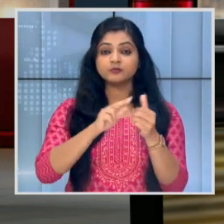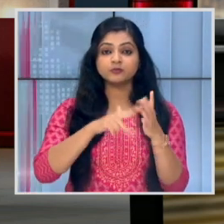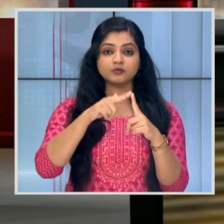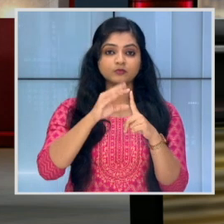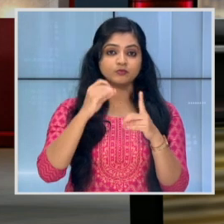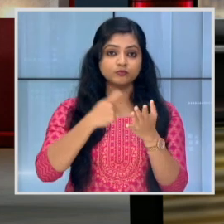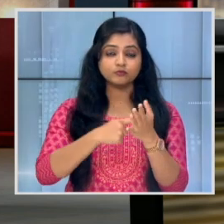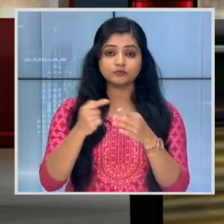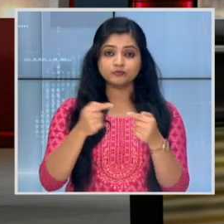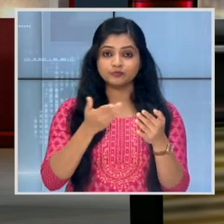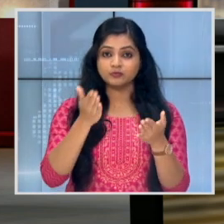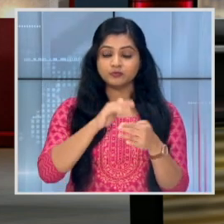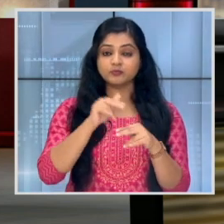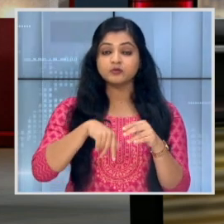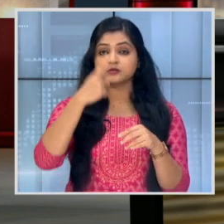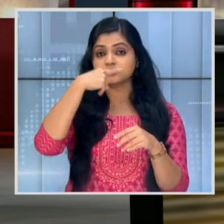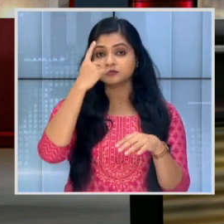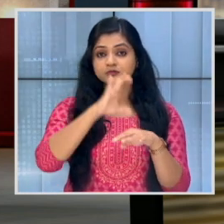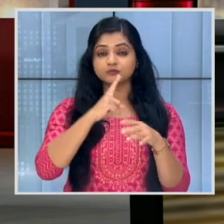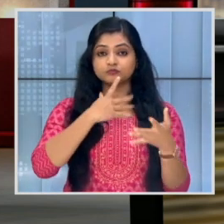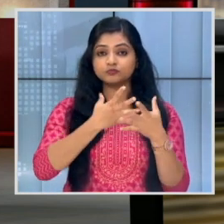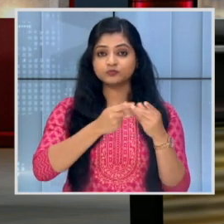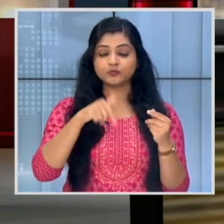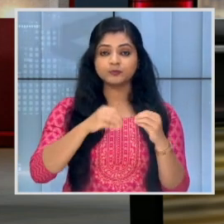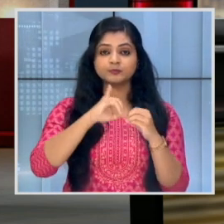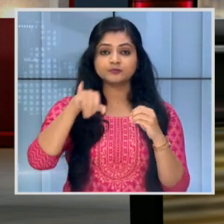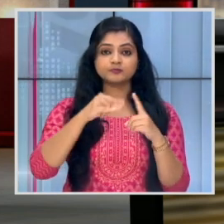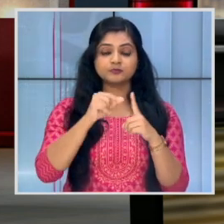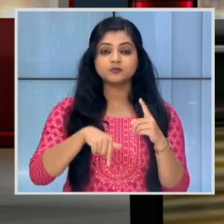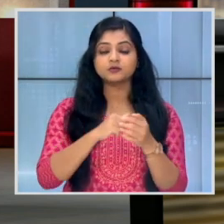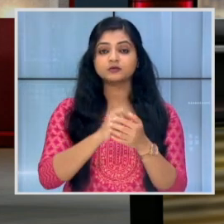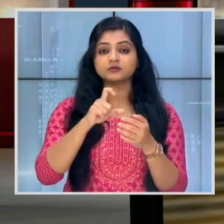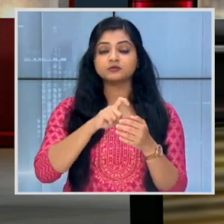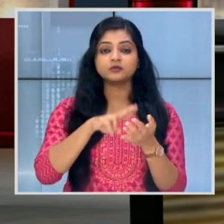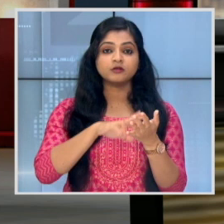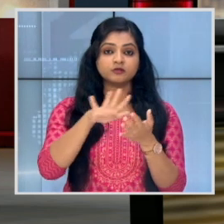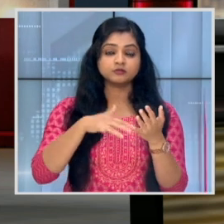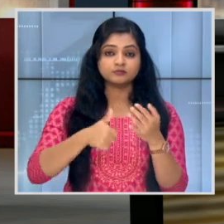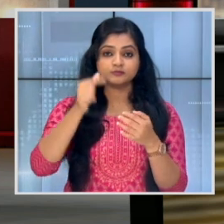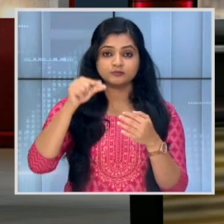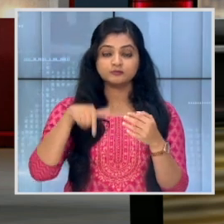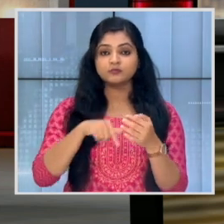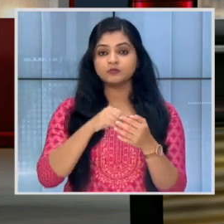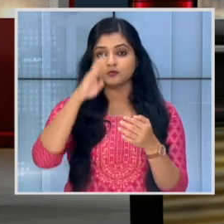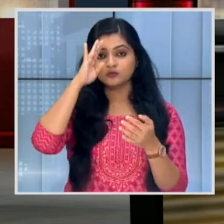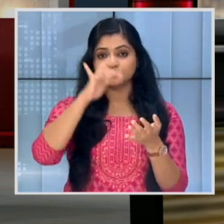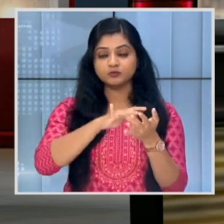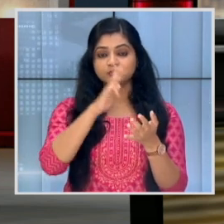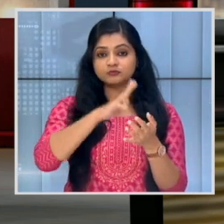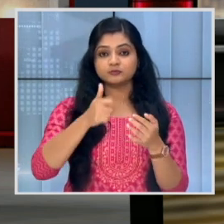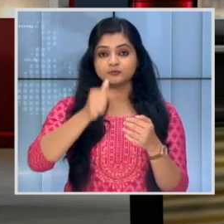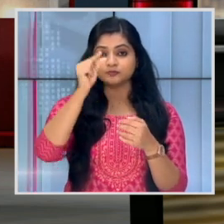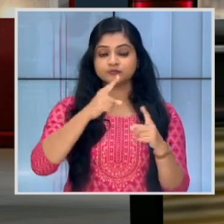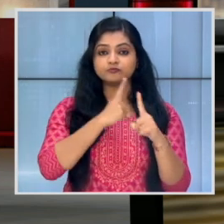വിഷയത്തിൽ ക്രിസ്ത്യൻ സഭകളെ അനുനയിപ്പിക്കാൻ നീക്കവുമായി BJP. കേന്ദ്രസഹമന്ത്രി രാജ്കുമാർ രഞ്ജൻ സിംഗ് ബിഷപ്പ് ഹൗസിലെത്തി. തൃശൂർ രൂപത ആർച്ച് ബിഷപ്പ്